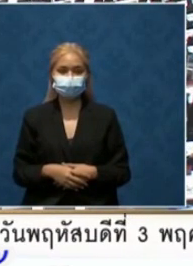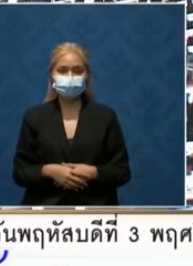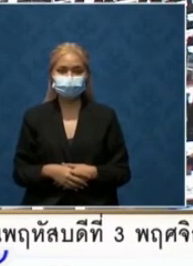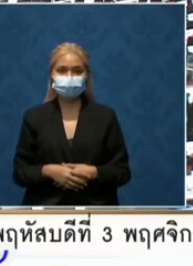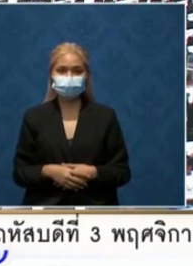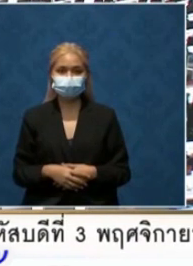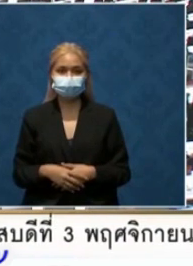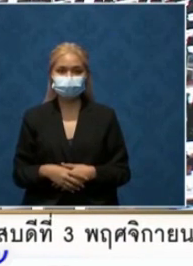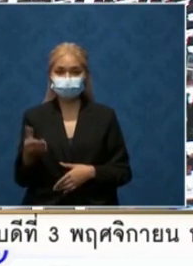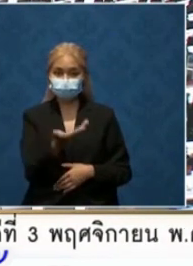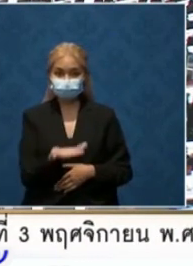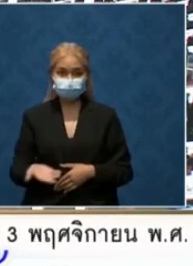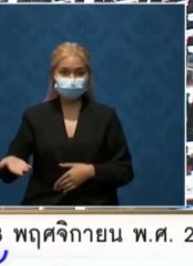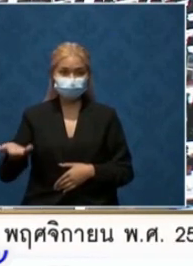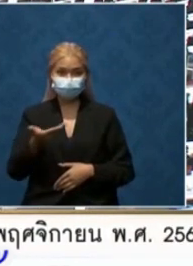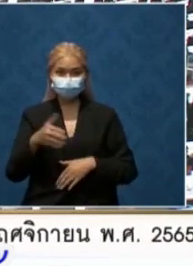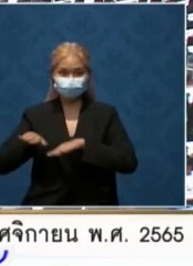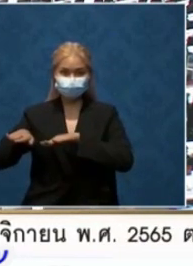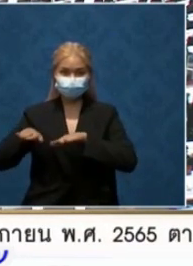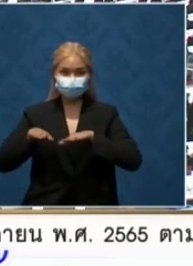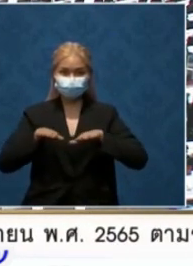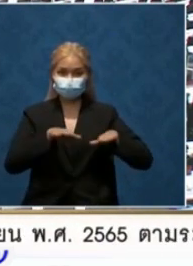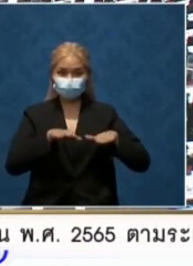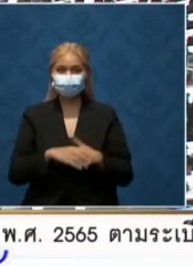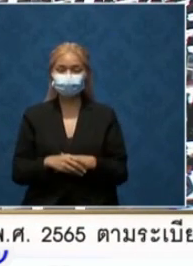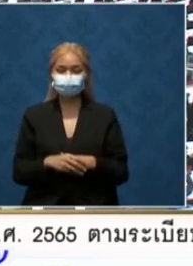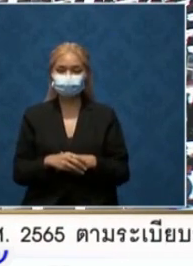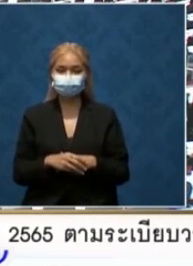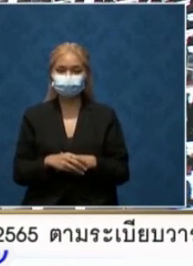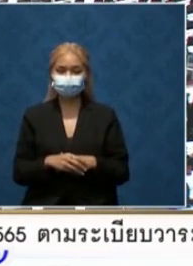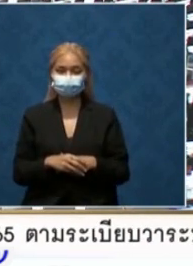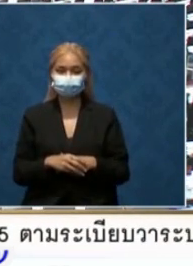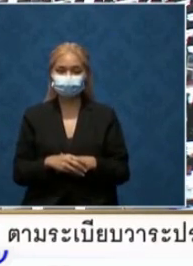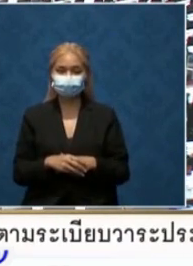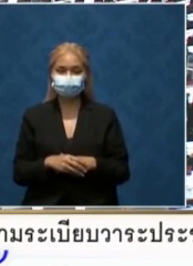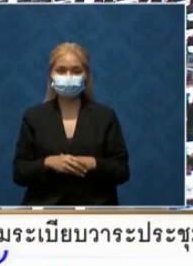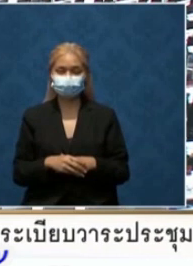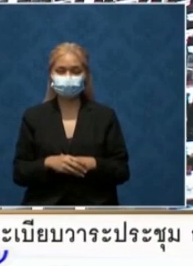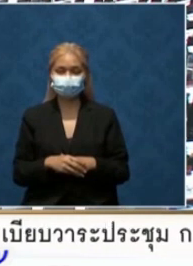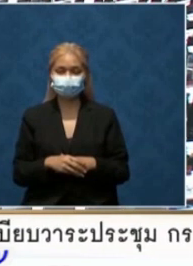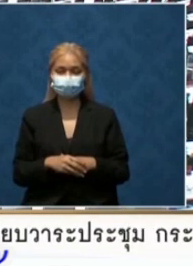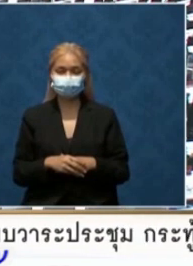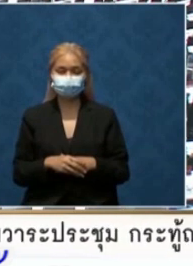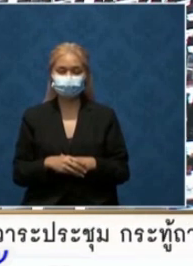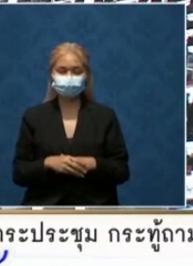ท่านสมาชิกพร้อมนะครับ ท่านประธานมี 2-3 ท่านกำลังเดินเข้ามาอยู่ครับ ขอเ วลาสักครู่ครับ